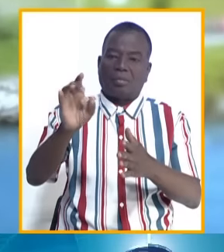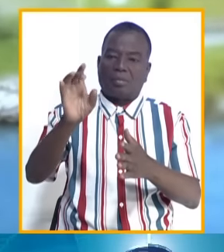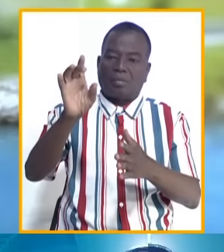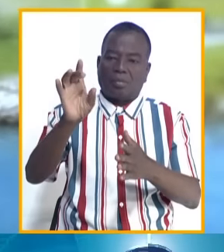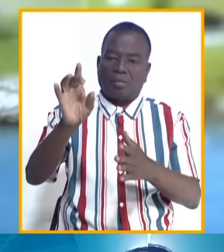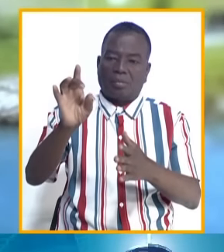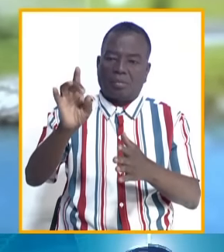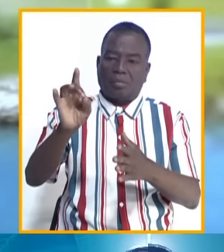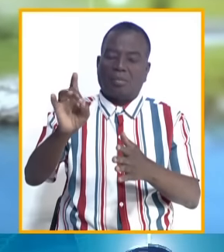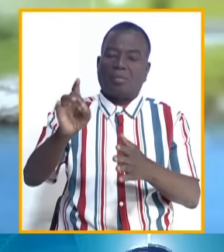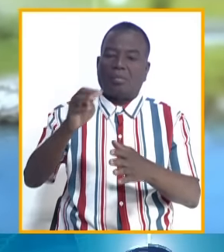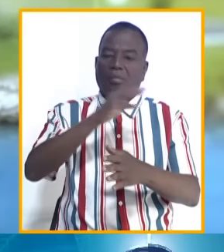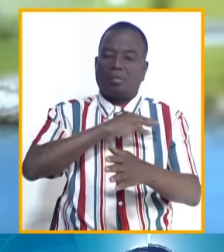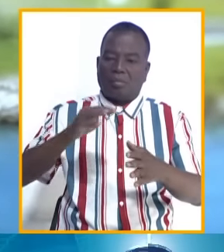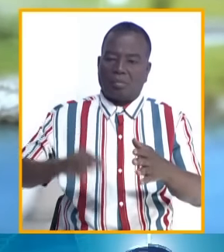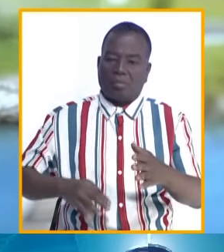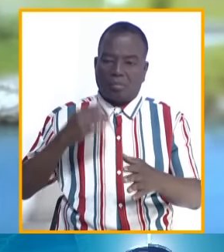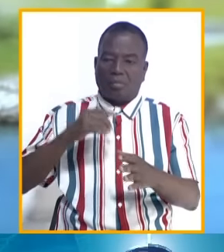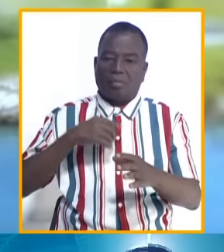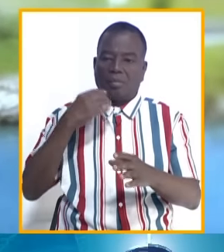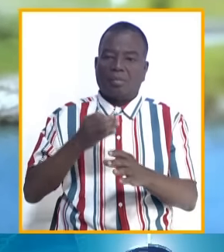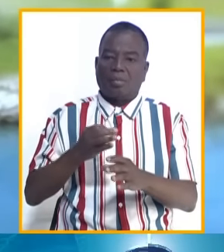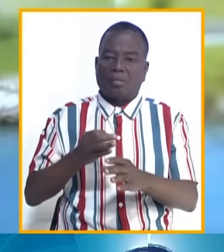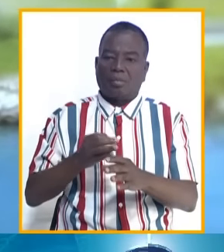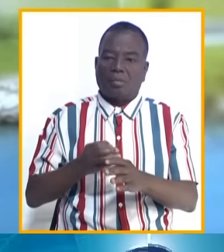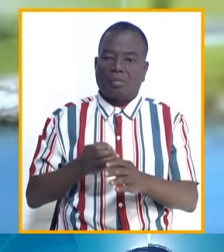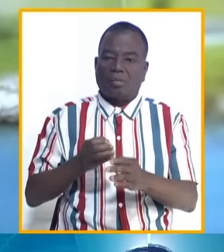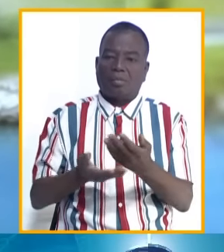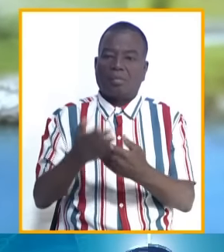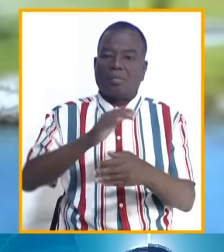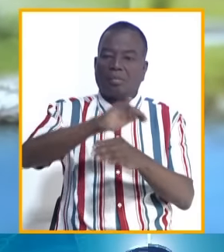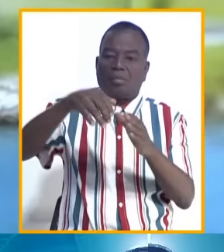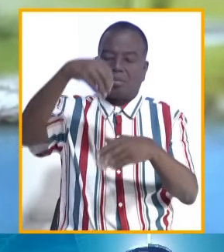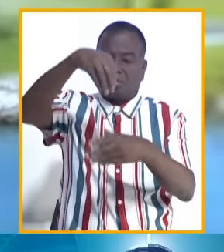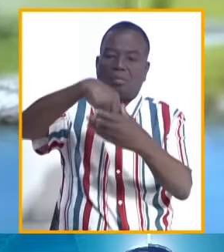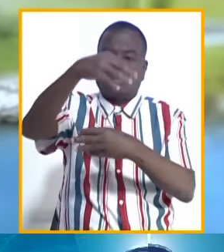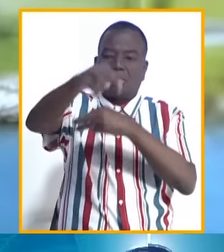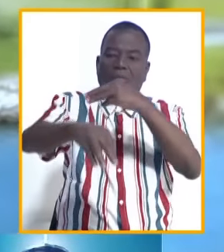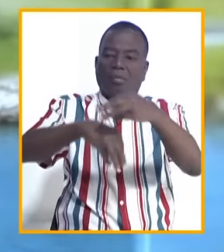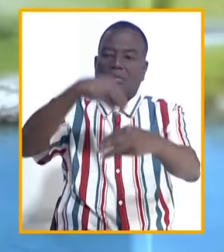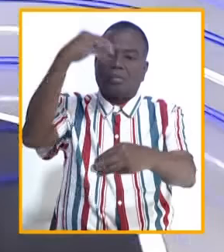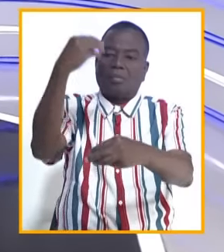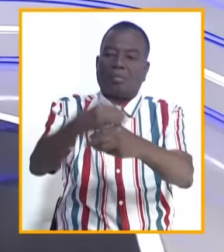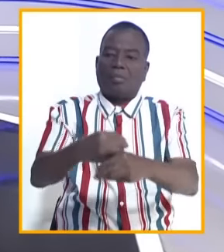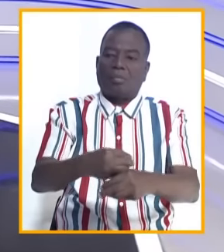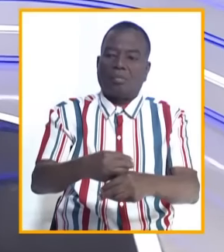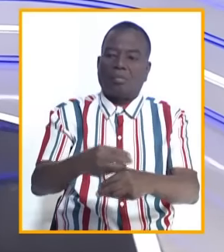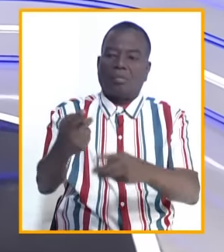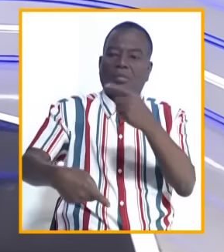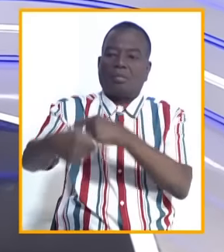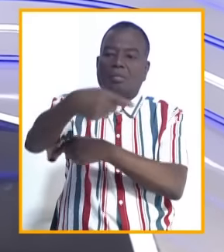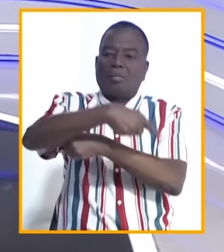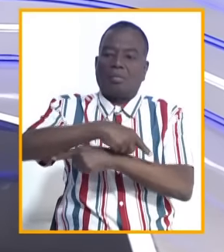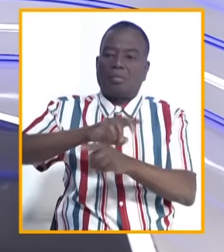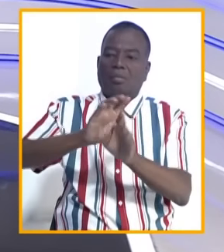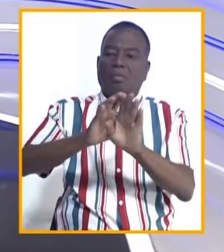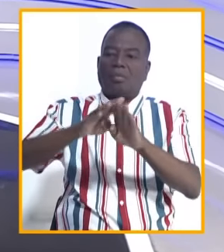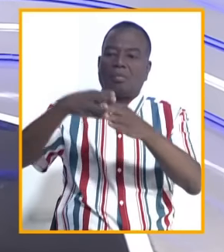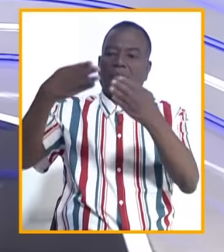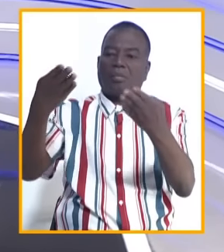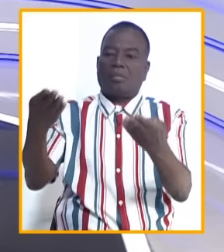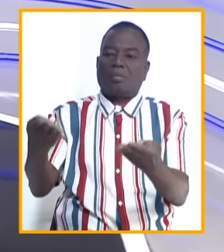se fixent pour ambition commune de promouvoir la langue française partout dans le monde. Les journées portent